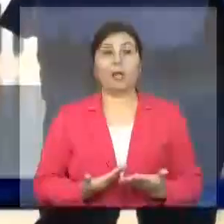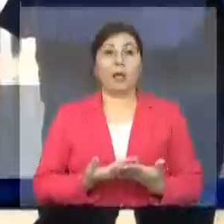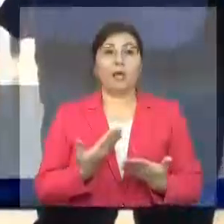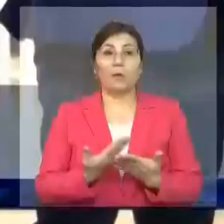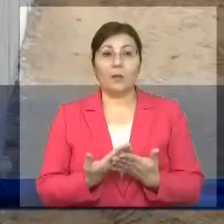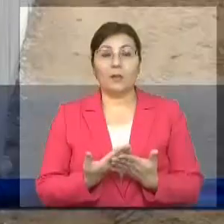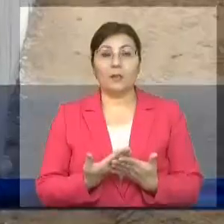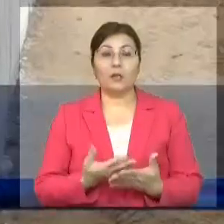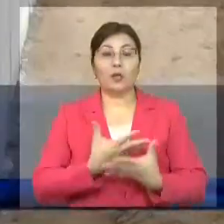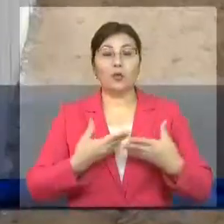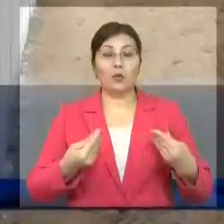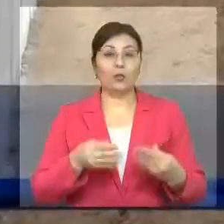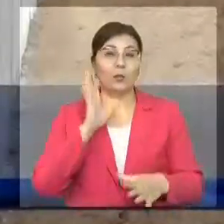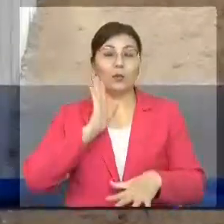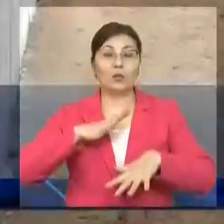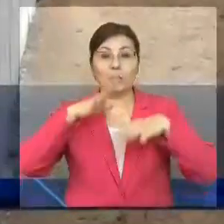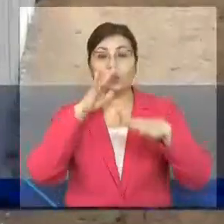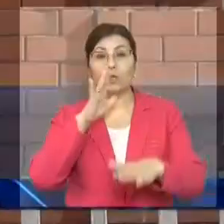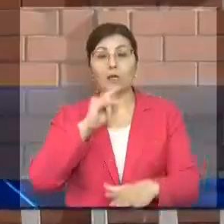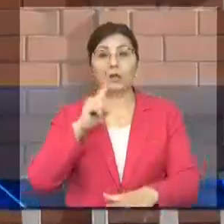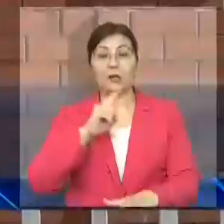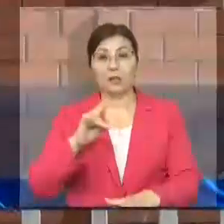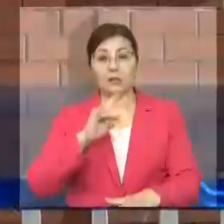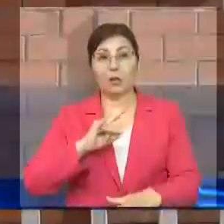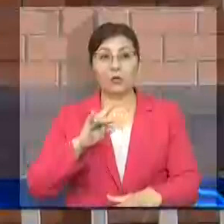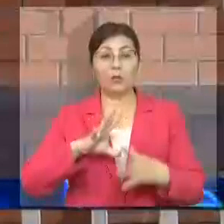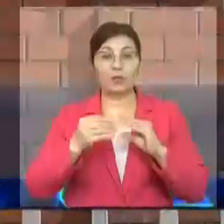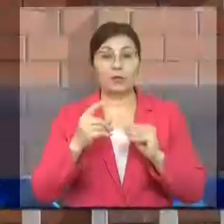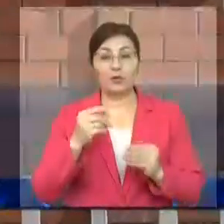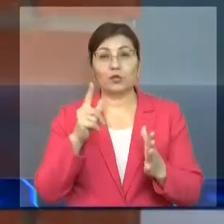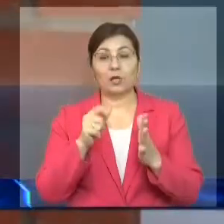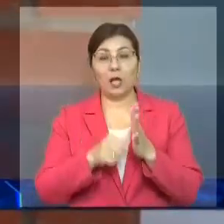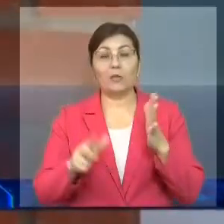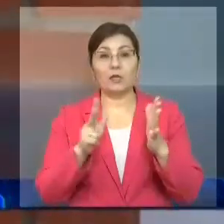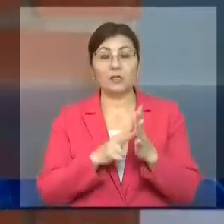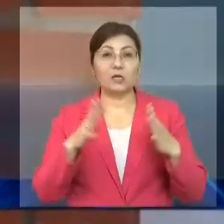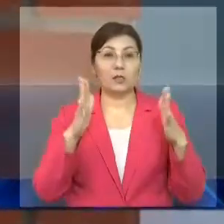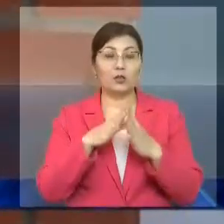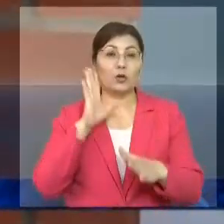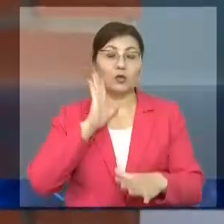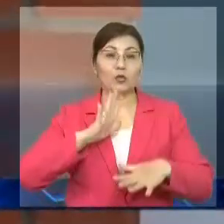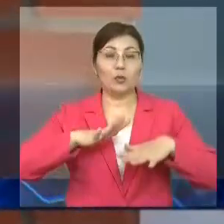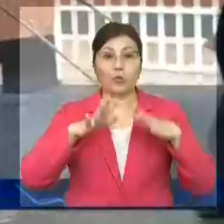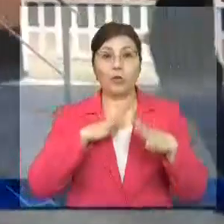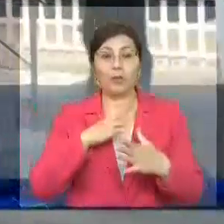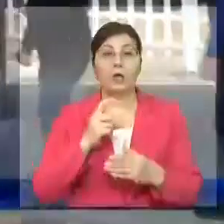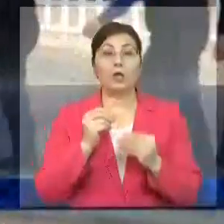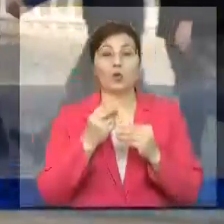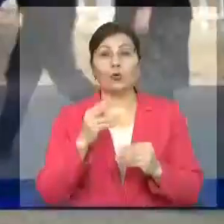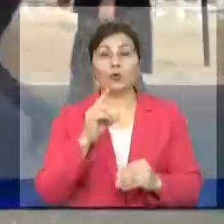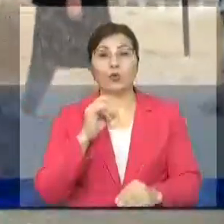Айта кеткен жөн, көктемгі тасқын кезінде ырғыз ауданы бойынша 168 үй су кірген. Оның 112-сі